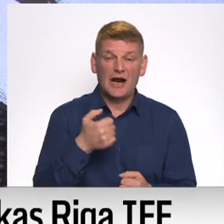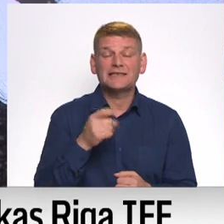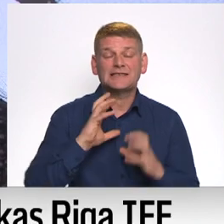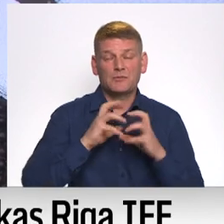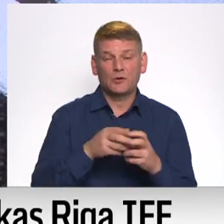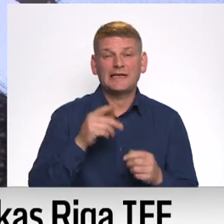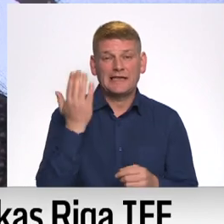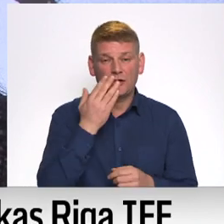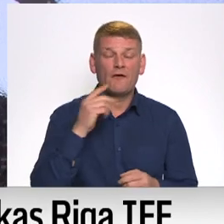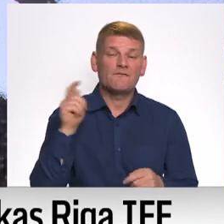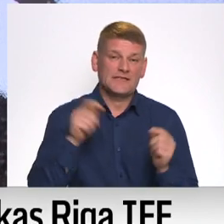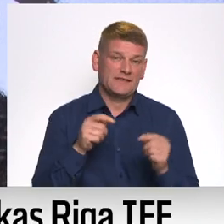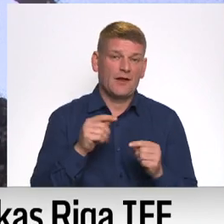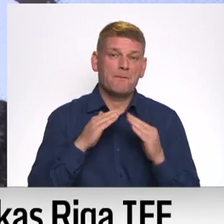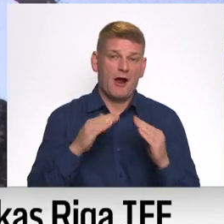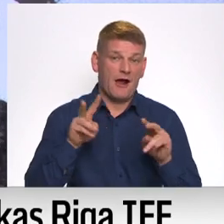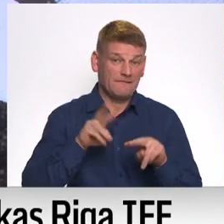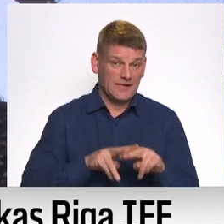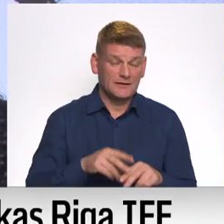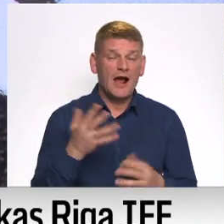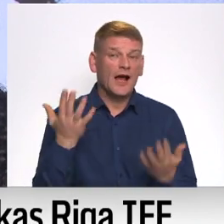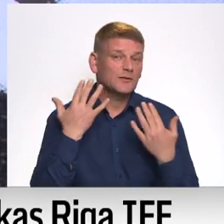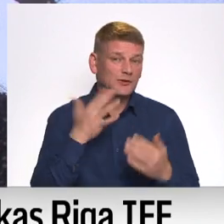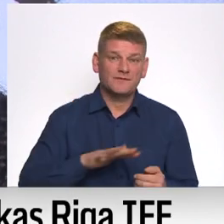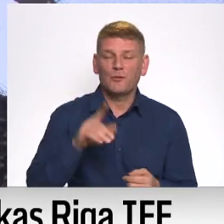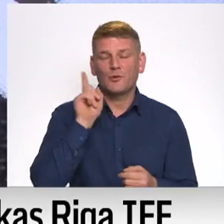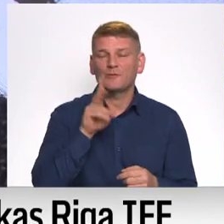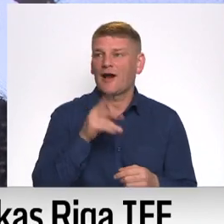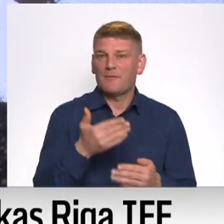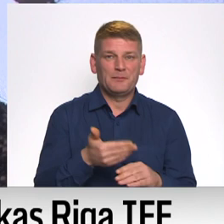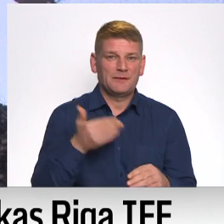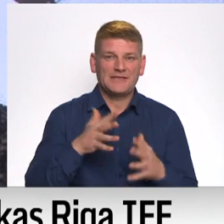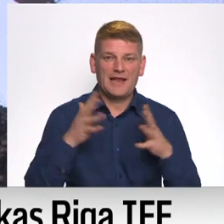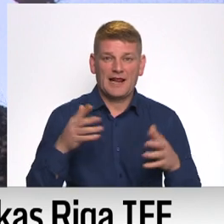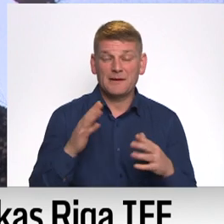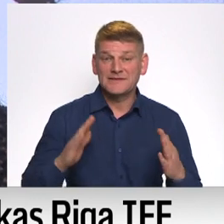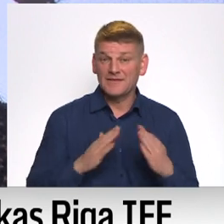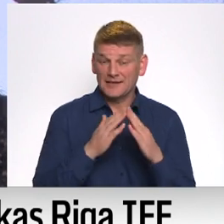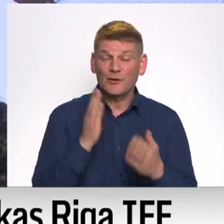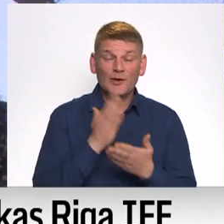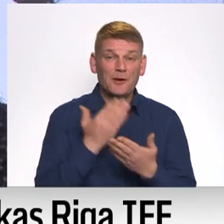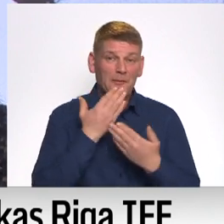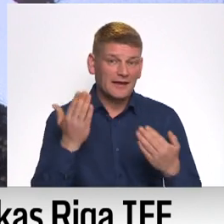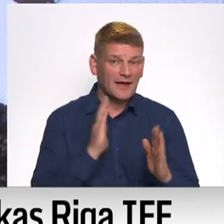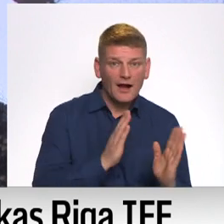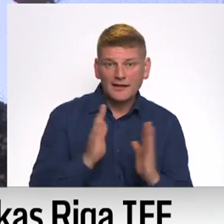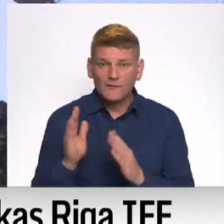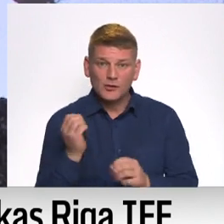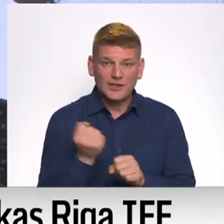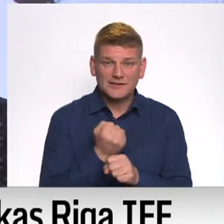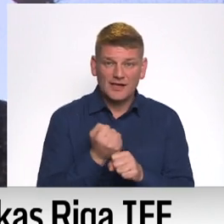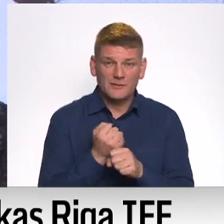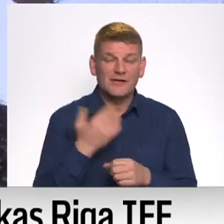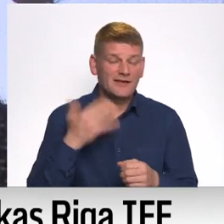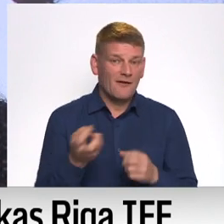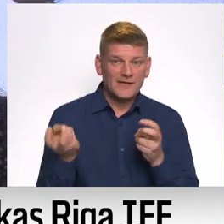starptautiskā kinofestivāla mājvietām. Atmosfēra, protams, ir, nu kā jau pirms lieliem svētkiem notiek pēdējie gatavošanās darbi.